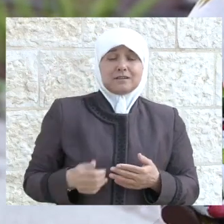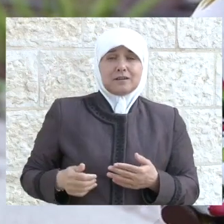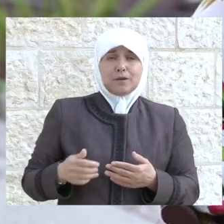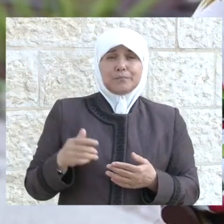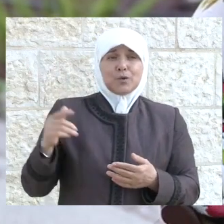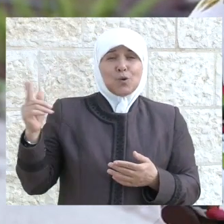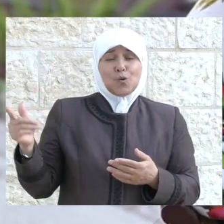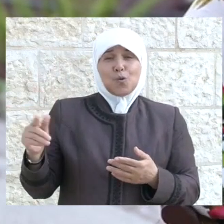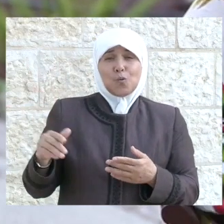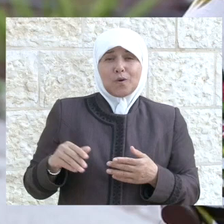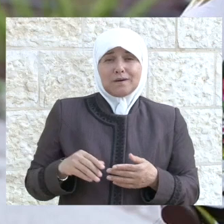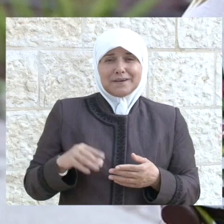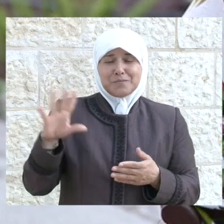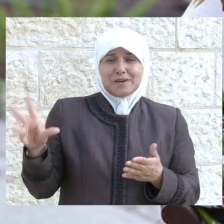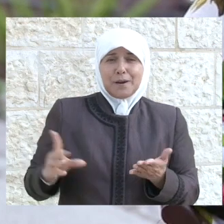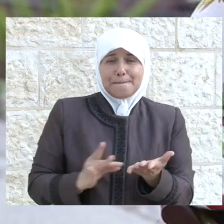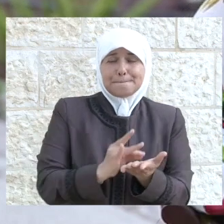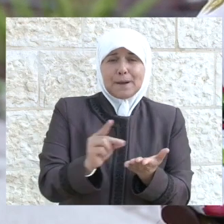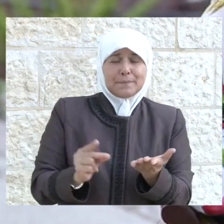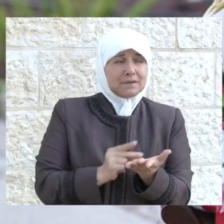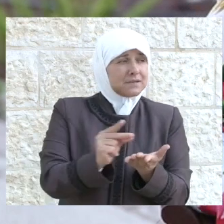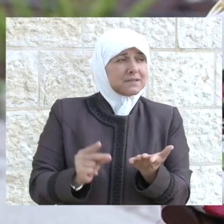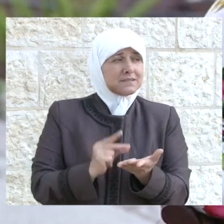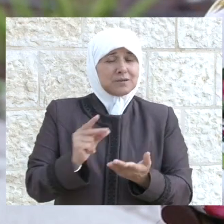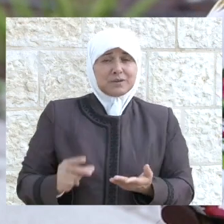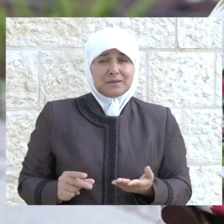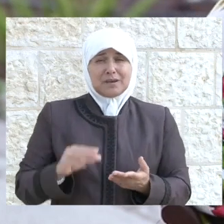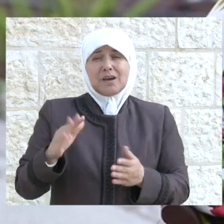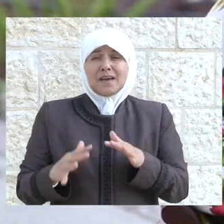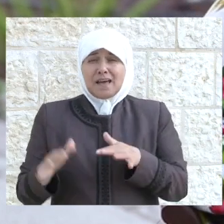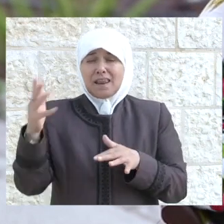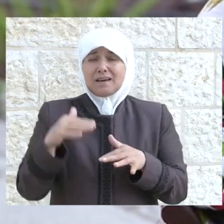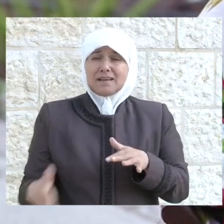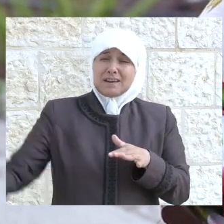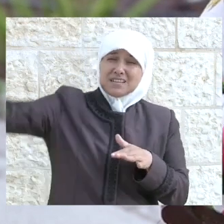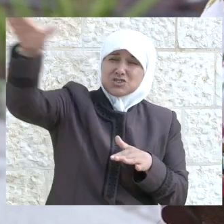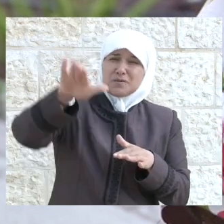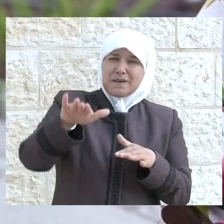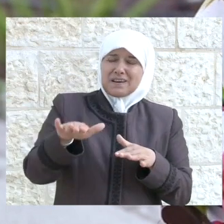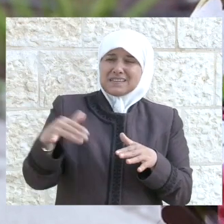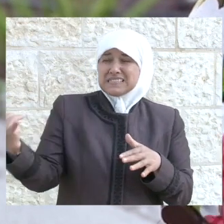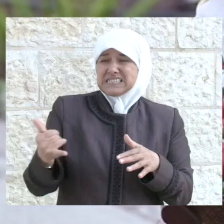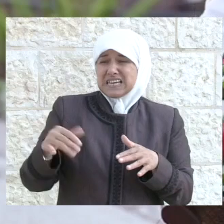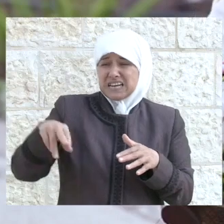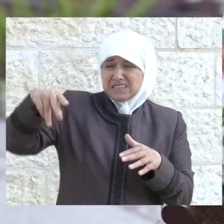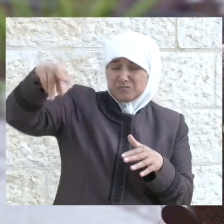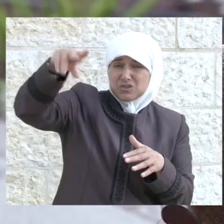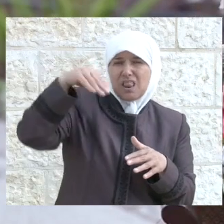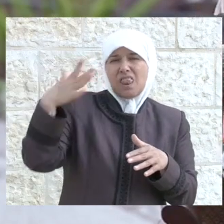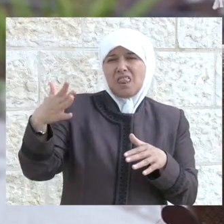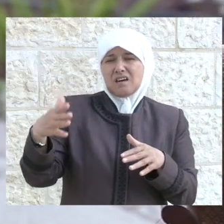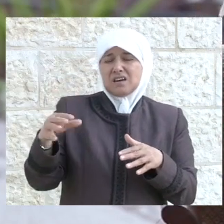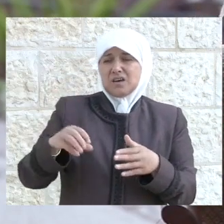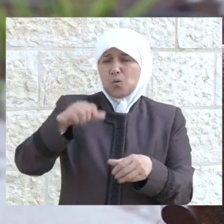طبعا ساعات المشي الطويلة، طبيعة الجبل الوعرة. اول ما نوصل اول ما نوصل